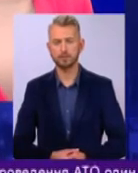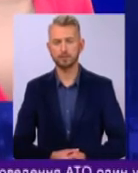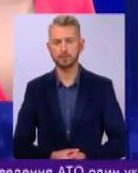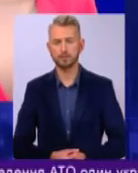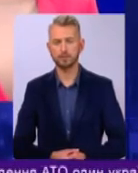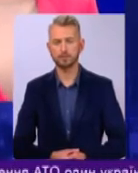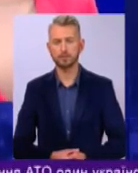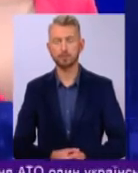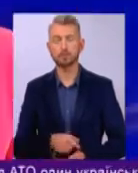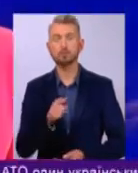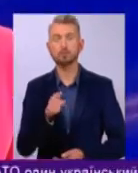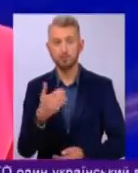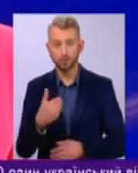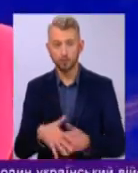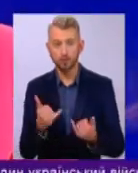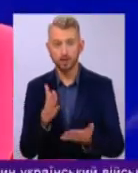Тарасе, ти в ефірі.